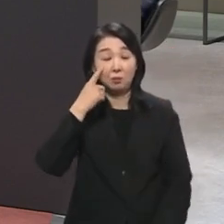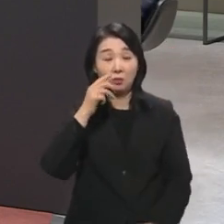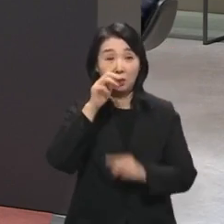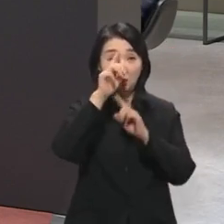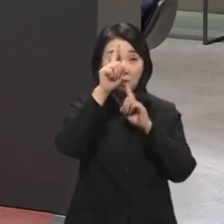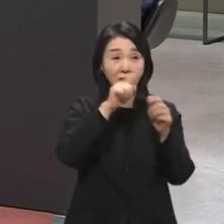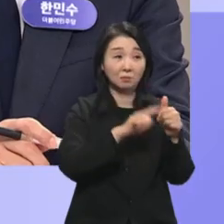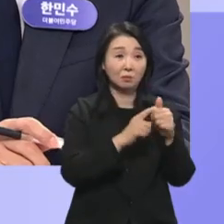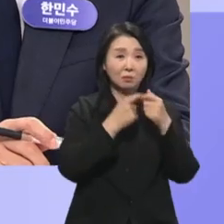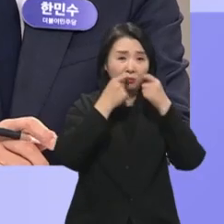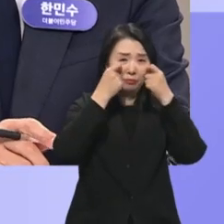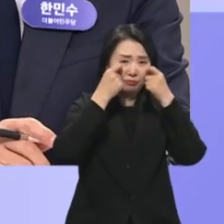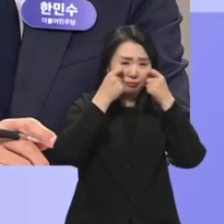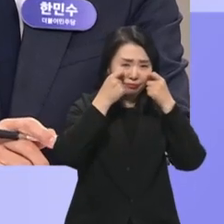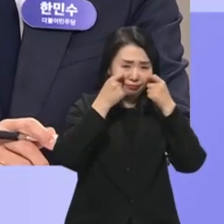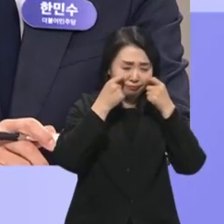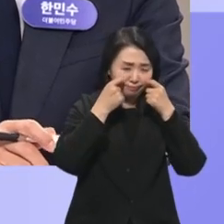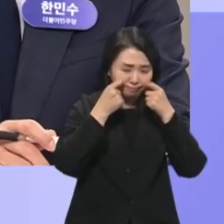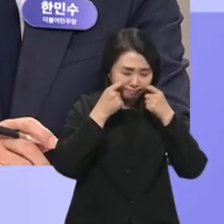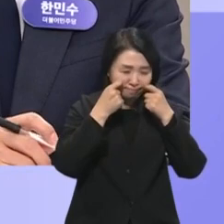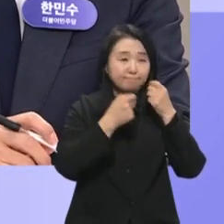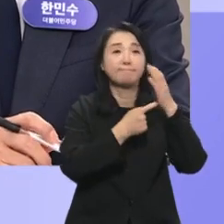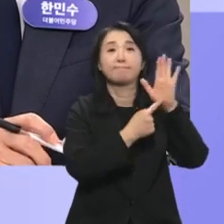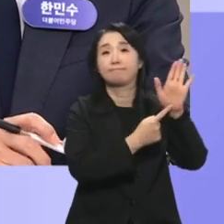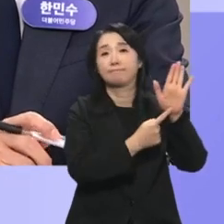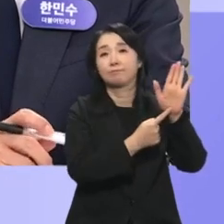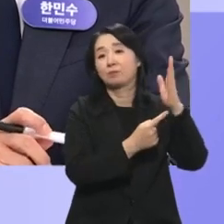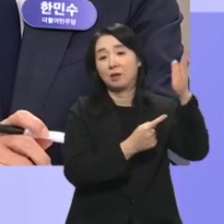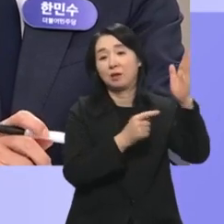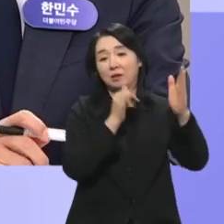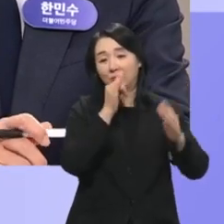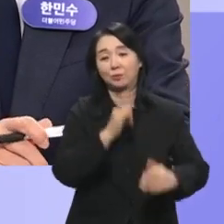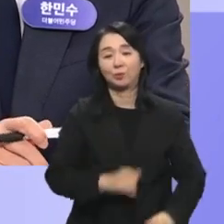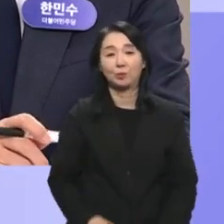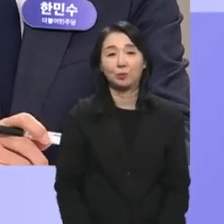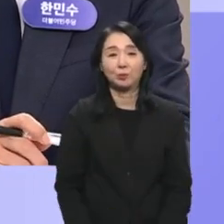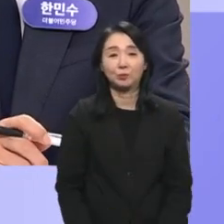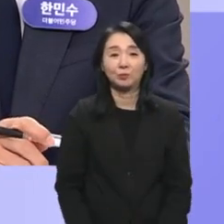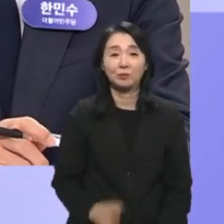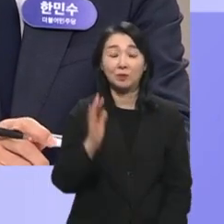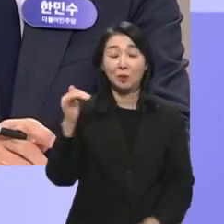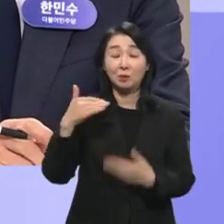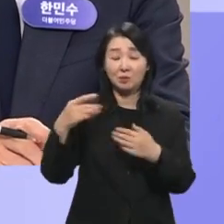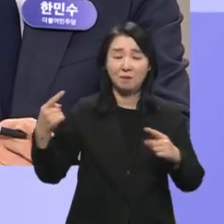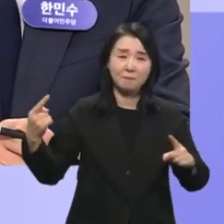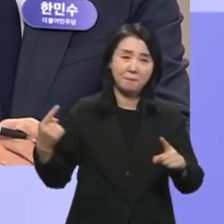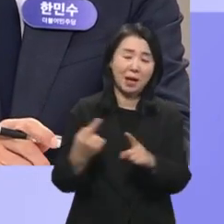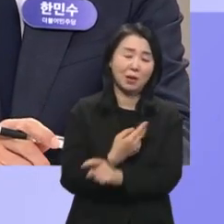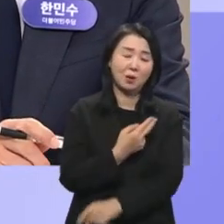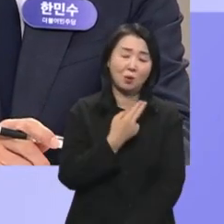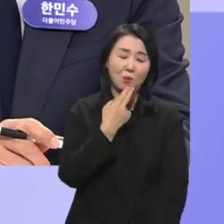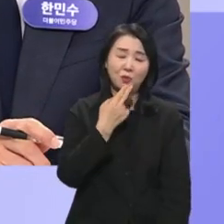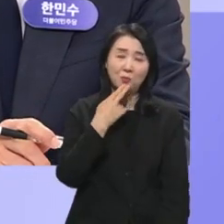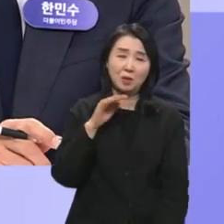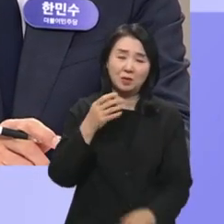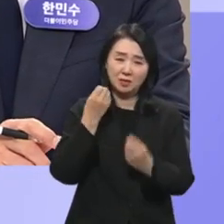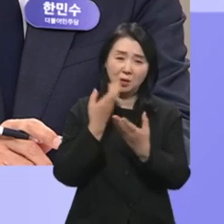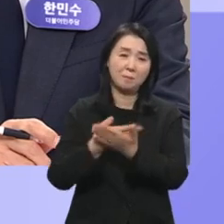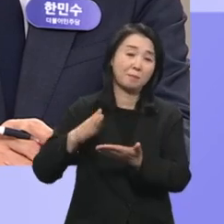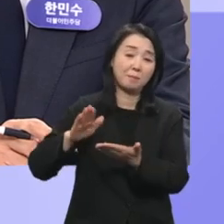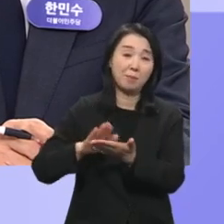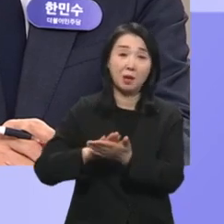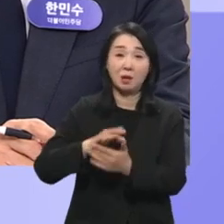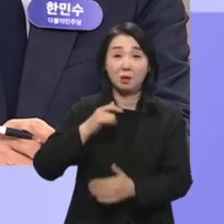보시다시피 뭐 눈물까지 일단 흘렸는데 일단 대통령실이 바뀌지 않으면 안 된다 이런